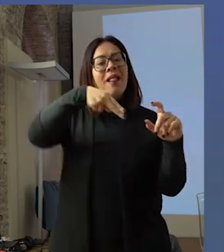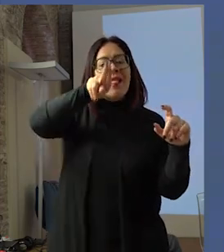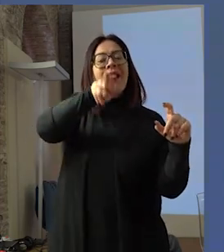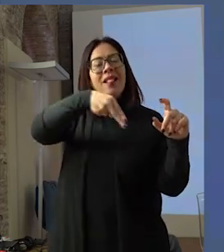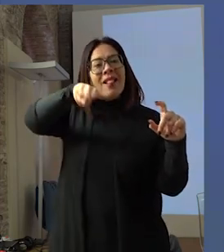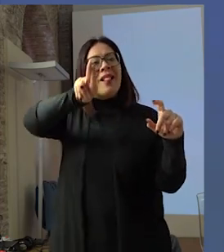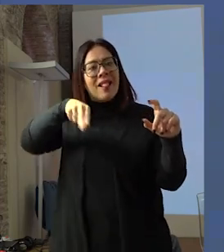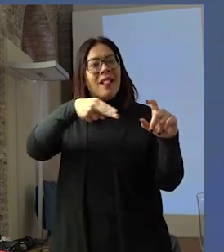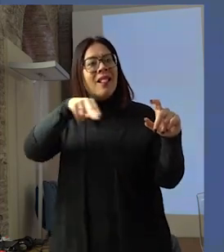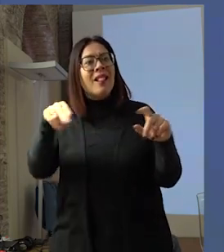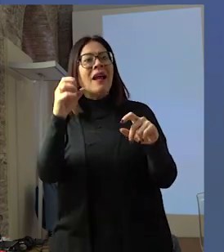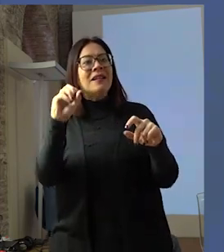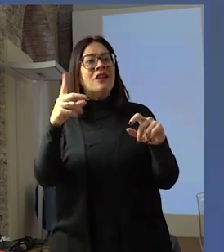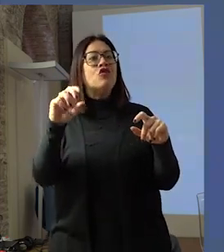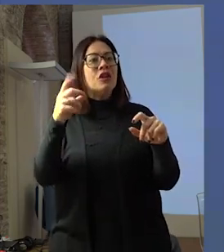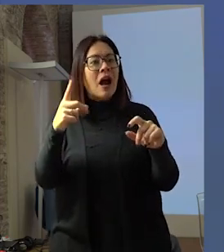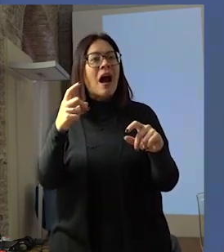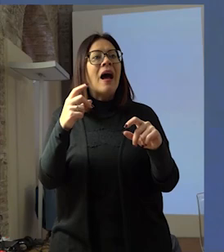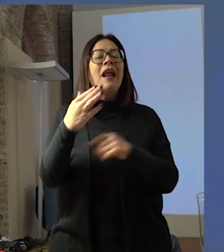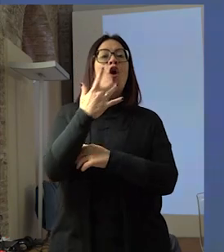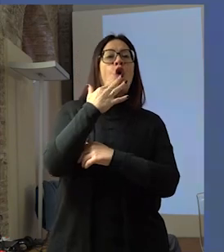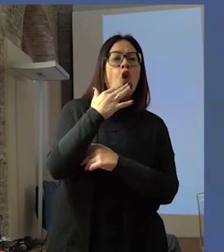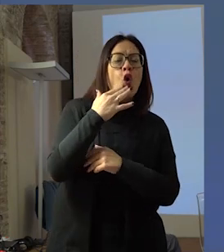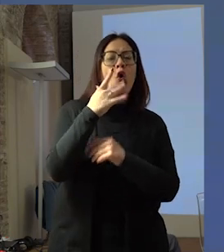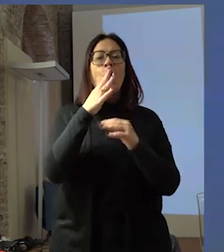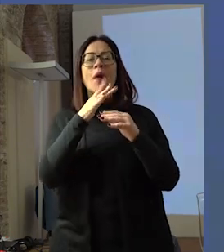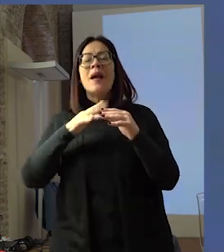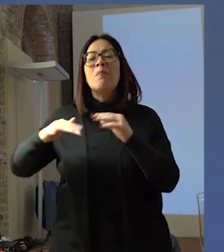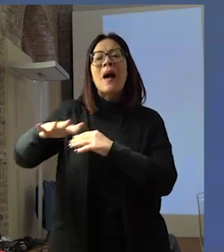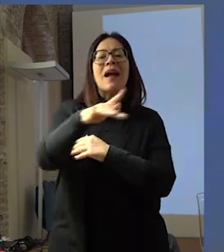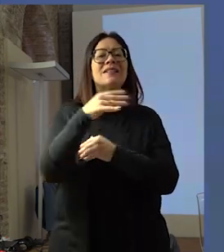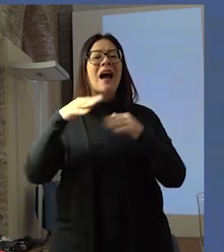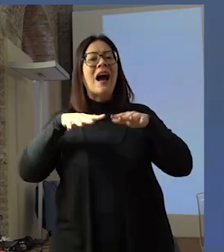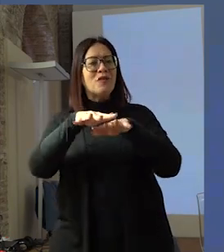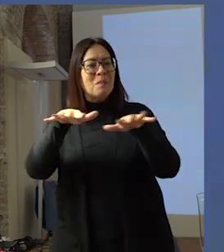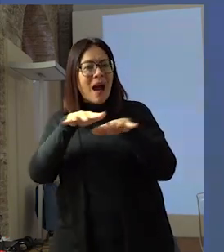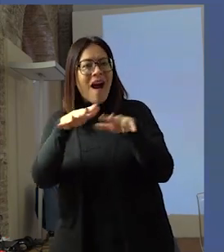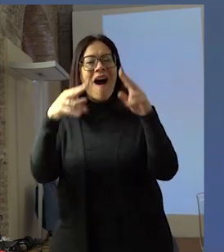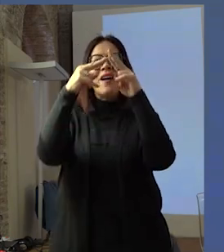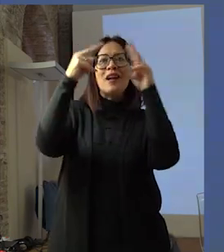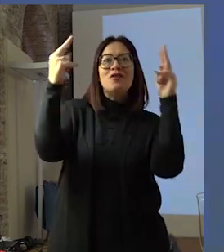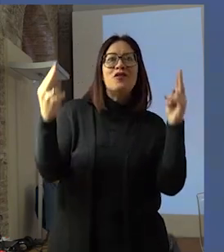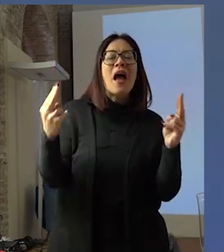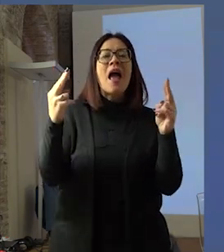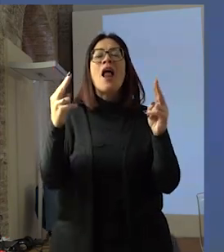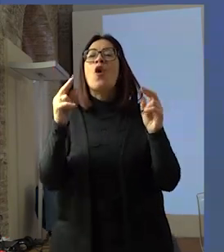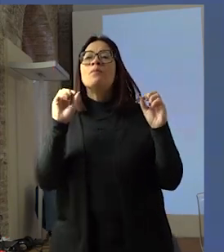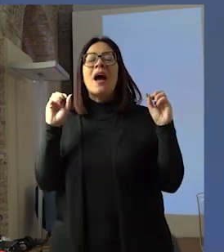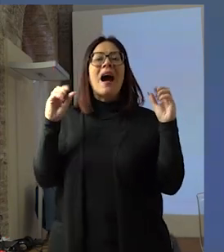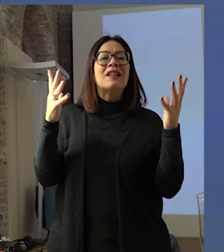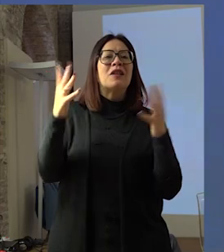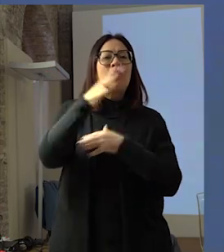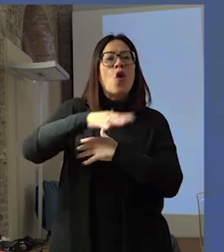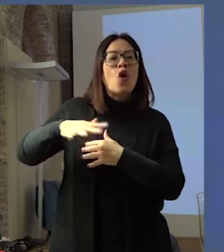digitali, lasciando fluire il colore su paesaggi, scorci di mare, angoli di cielo, atmosfere marittime e quant'altro